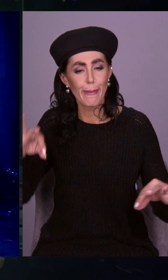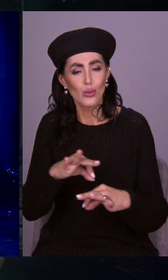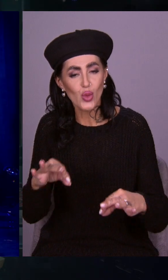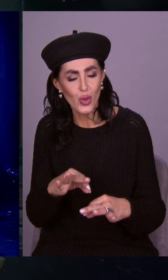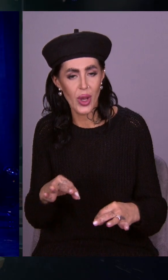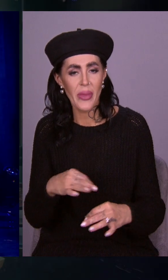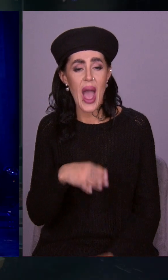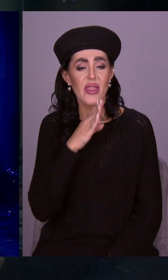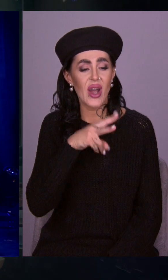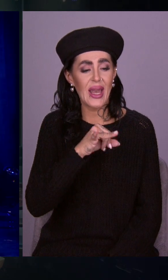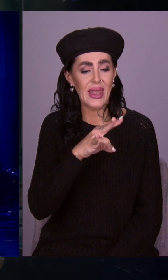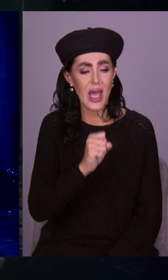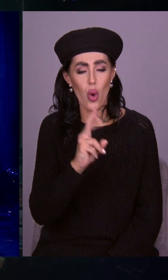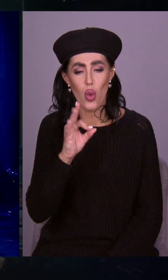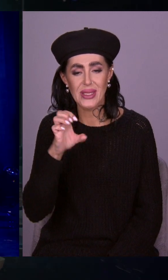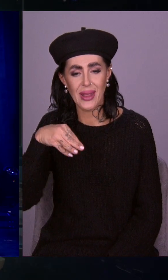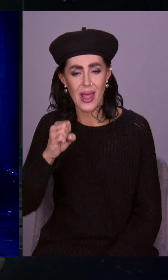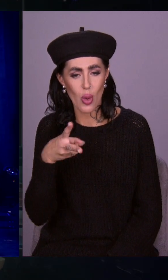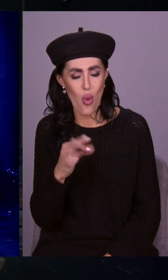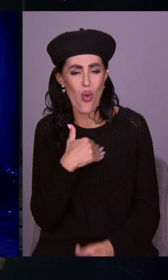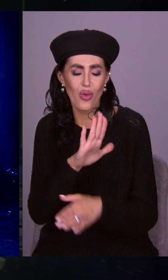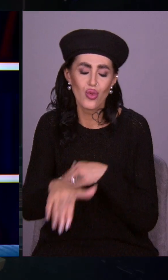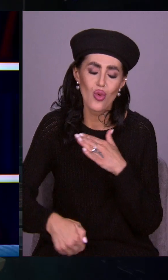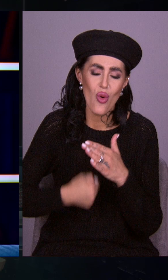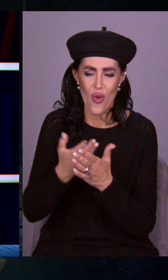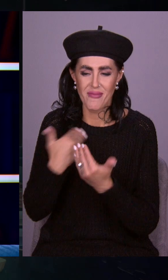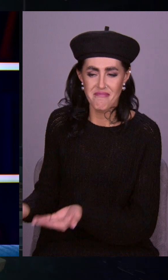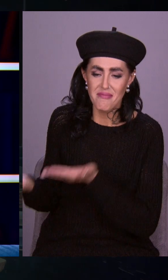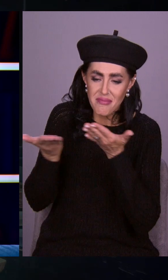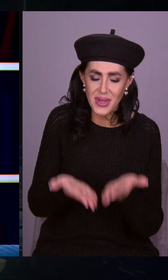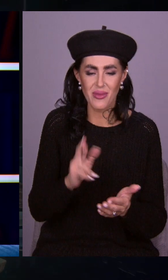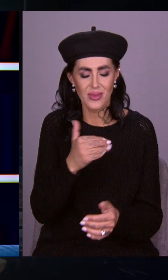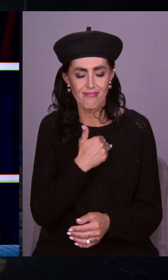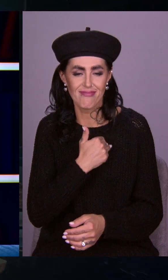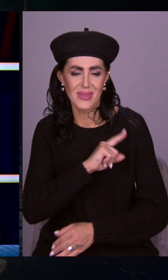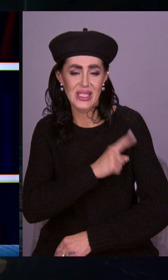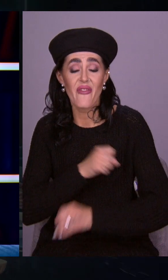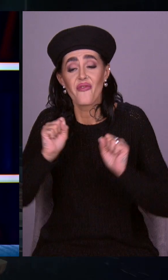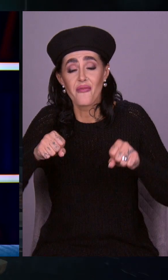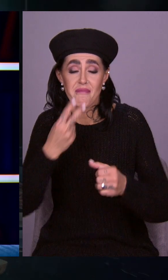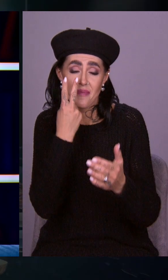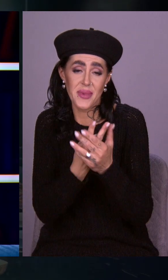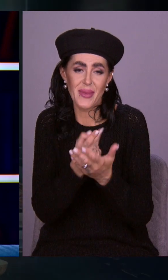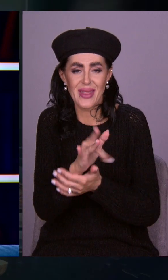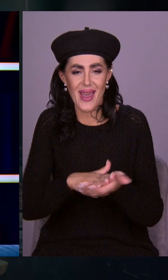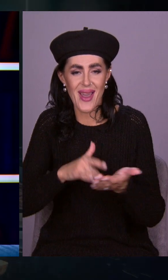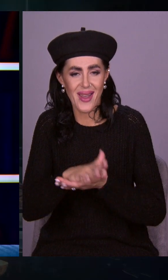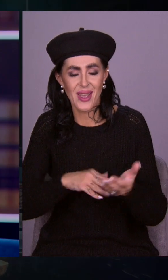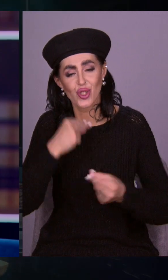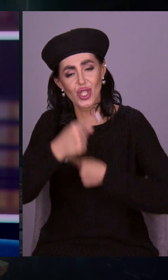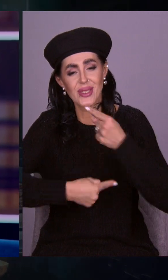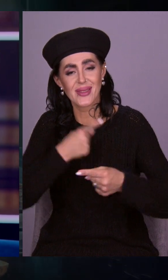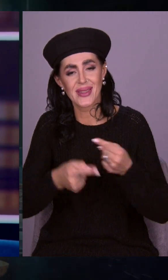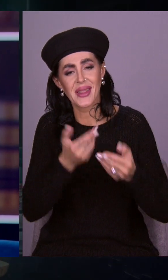ми дуже давно хочемо запросити і дуже хочемо, щоб вона завітала, і можливо якось через тебе